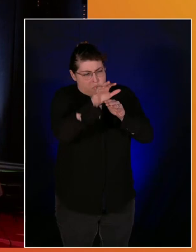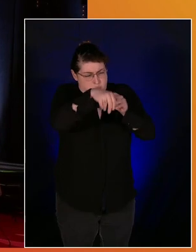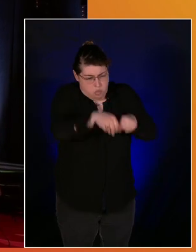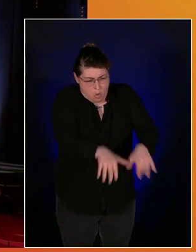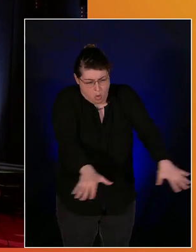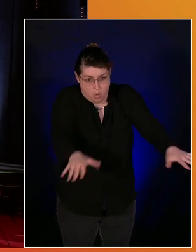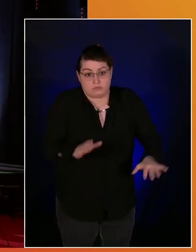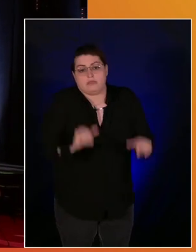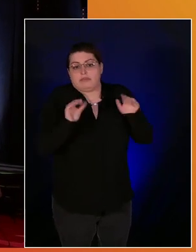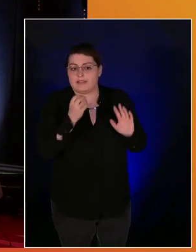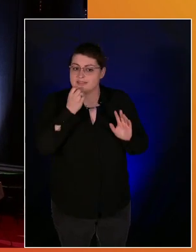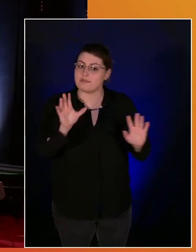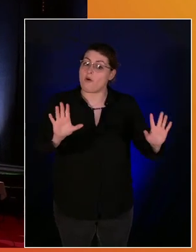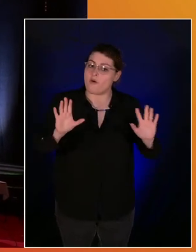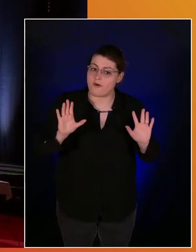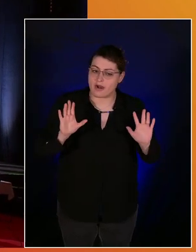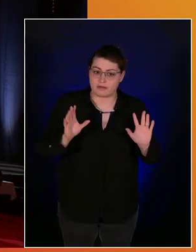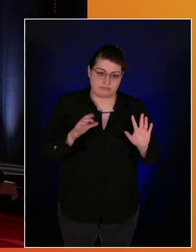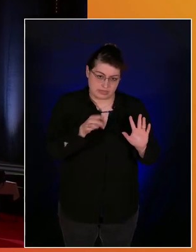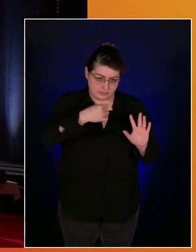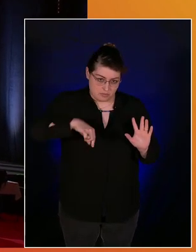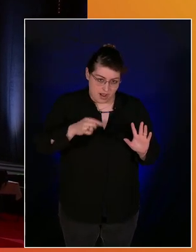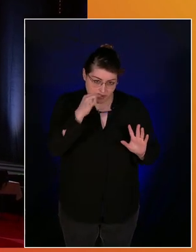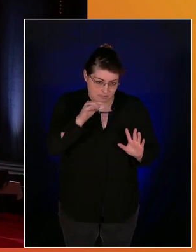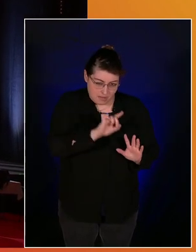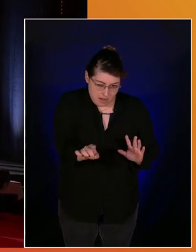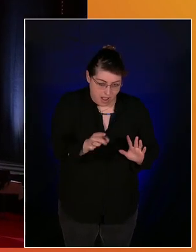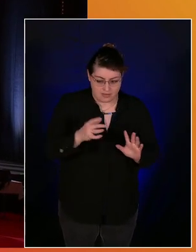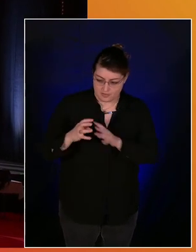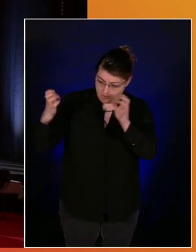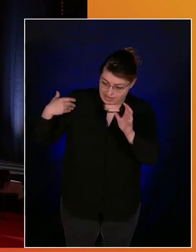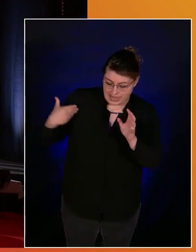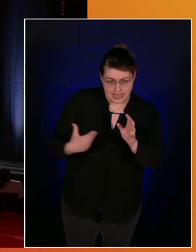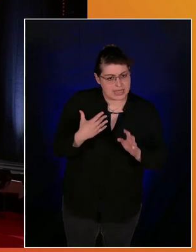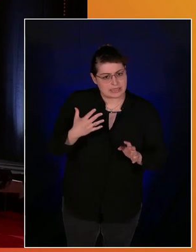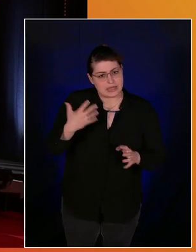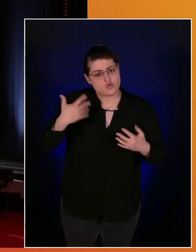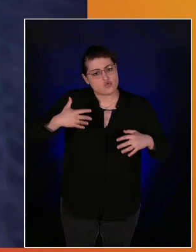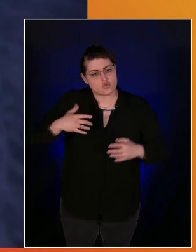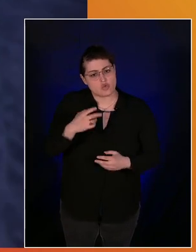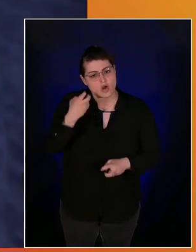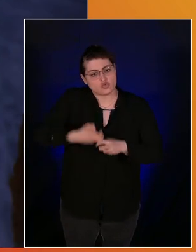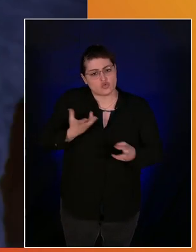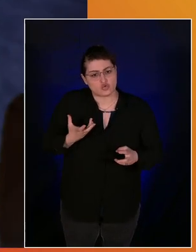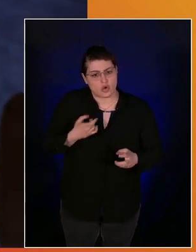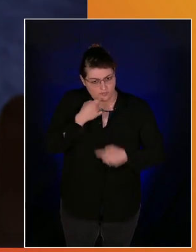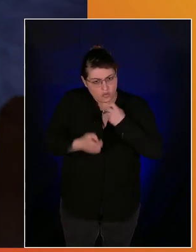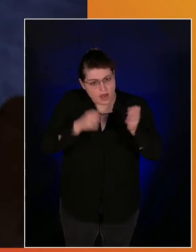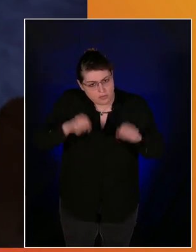Mais bon, il ne faut pas qu'on se mente. Notre congrès, il a été très difficile. Il a été violent